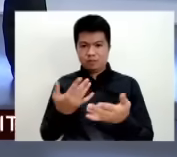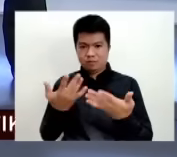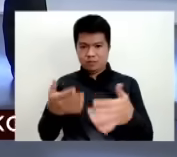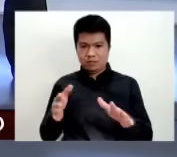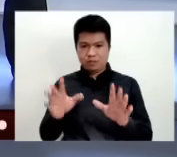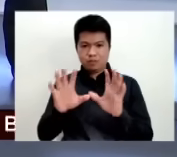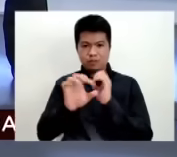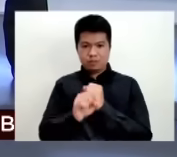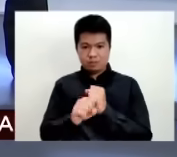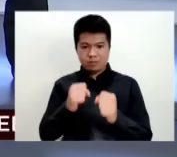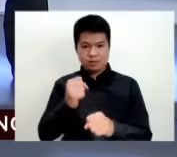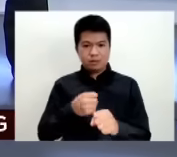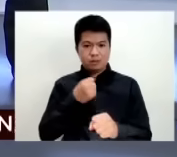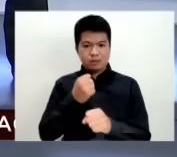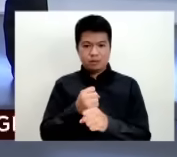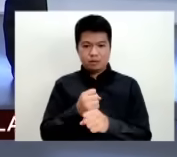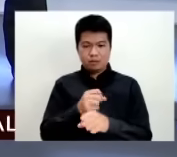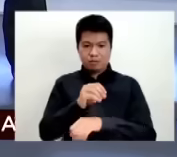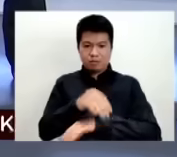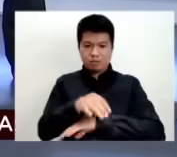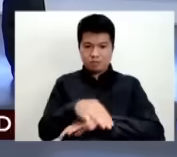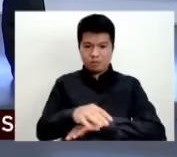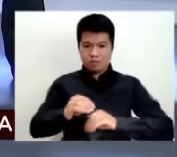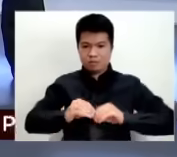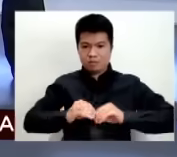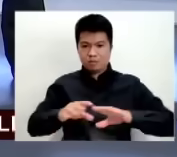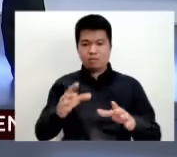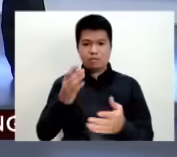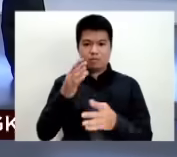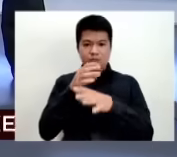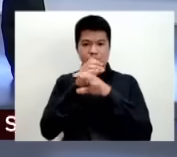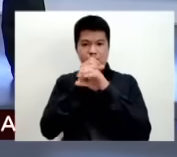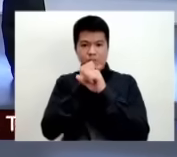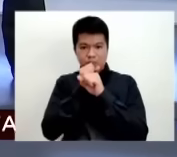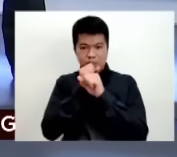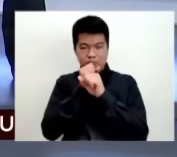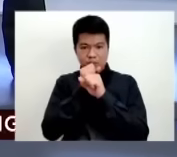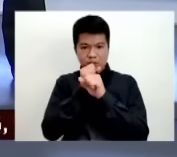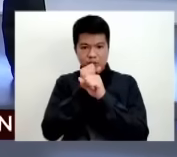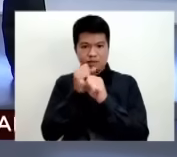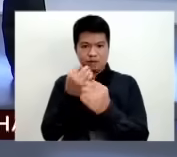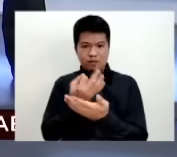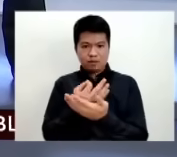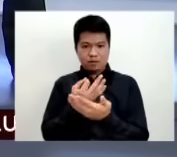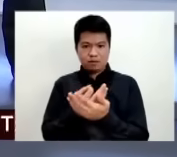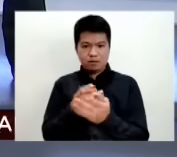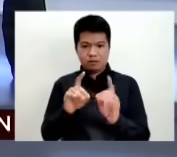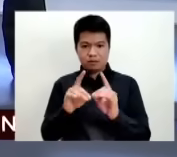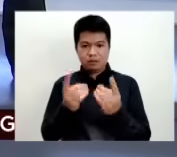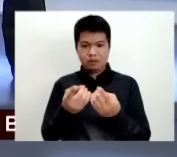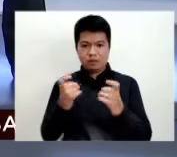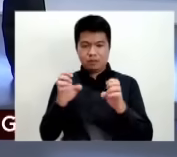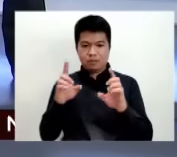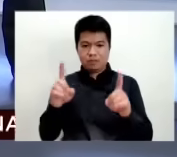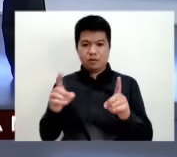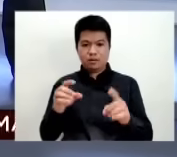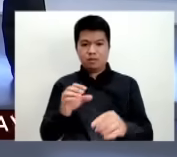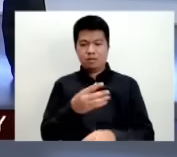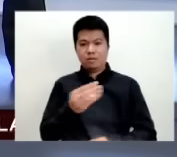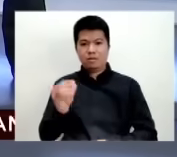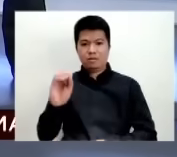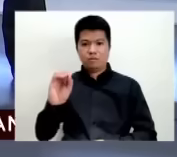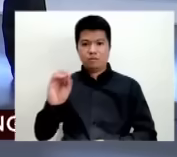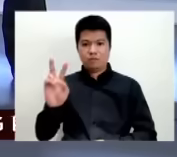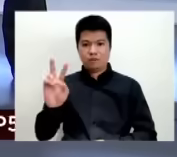kiskisan naging kontrobersyal ang hinihinging confidential funds ng dalawang opisina ni sar duter ang DepEd po at ang ovp sa huli